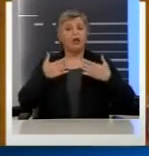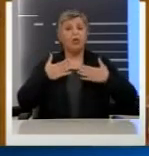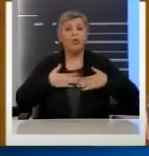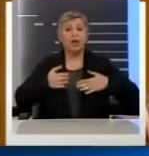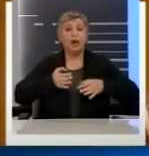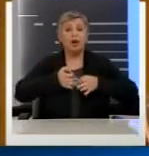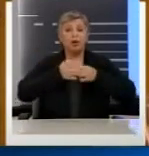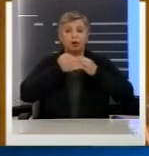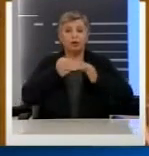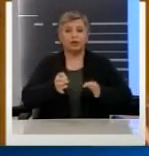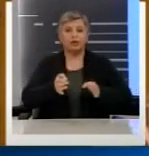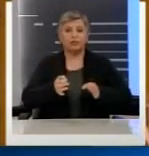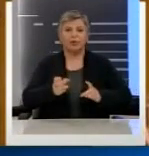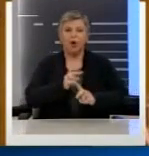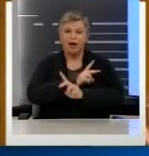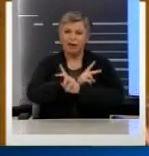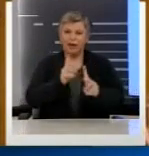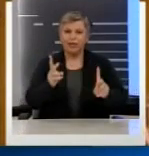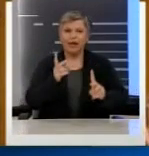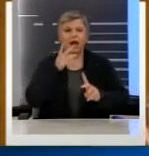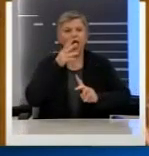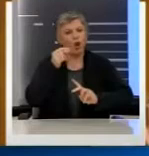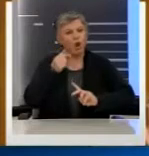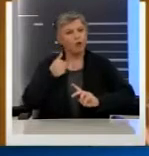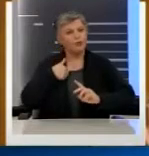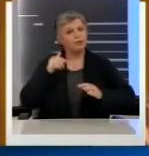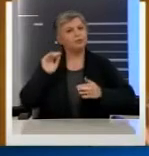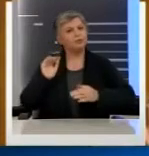τη μεταπολίτευση και όλα αυτά τα χρόνια. Ακούστηκαν πολλά.